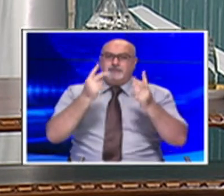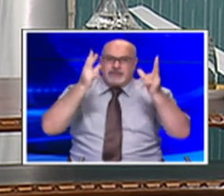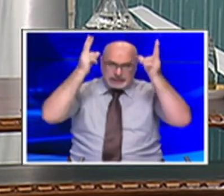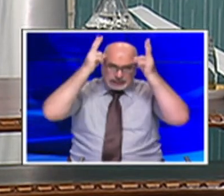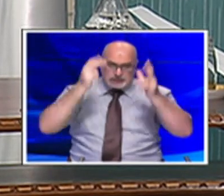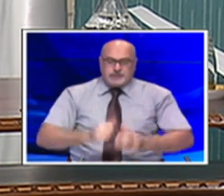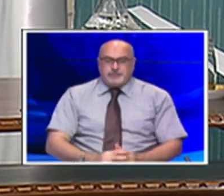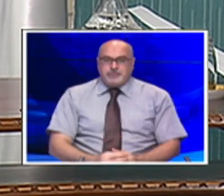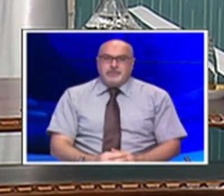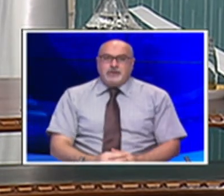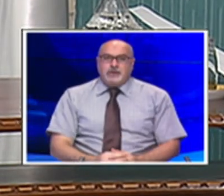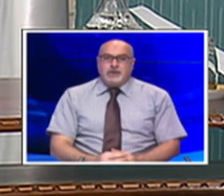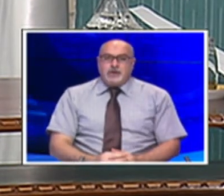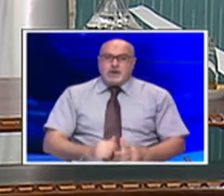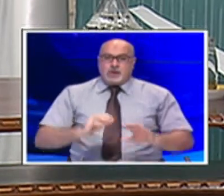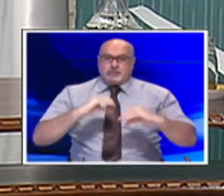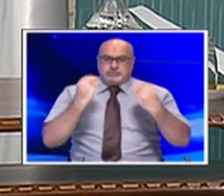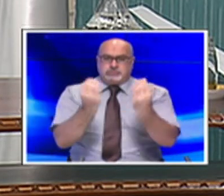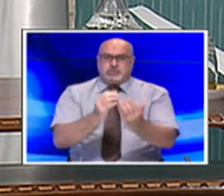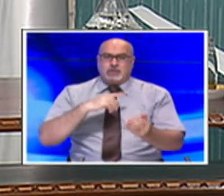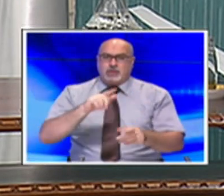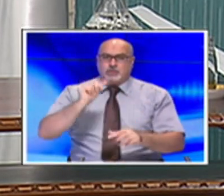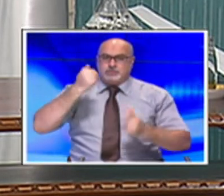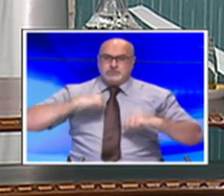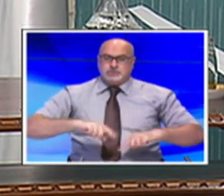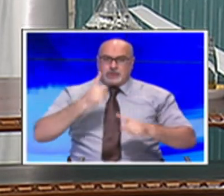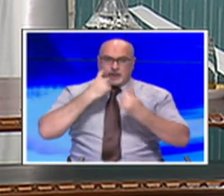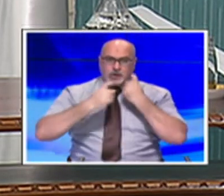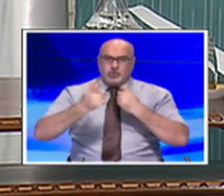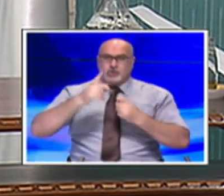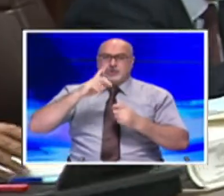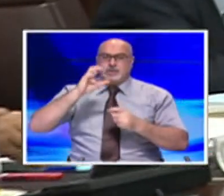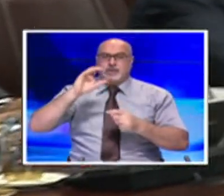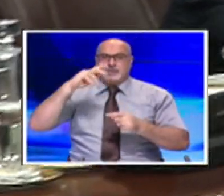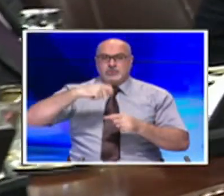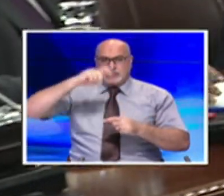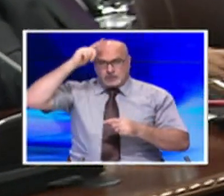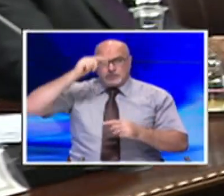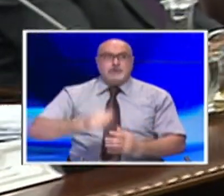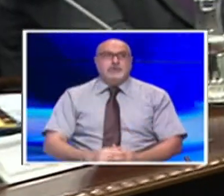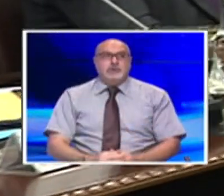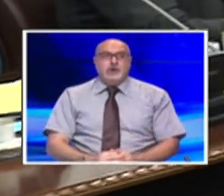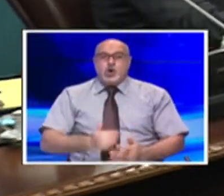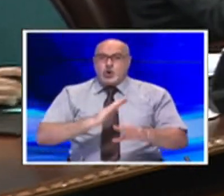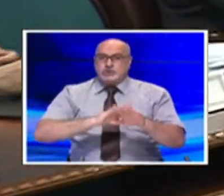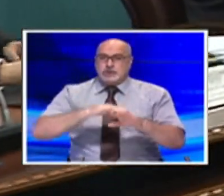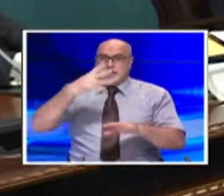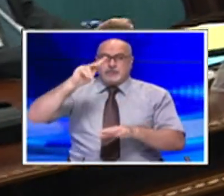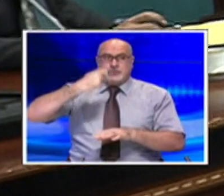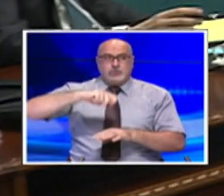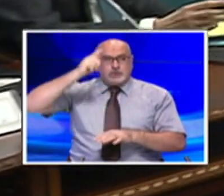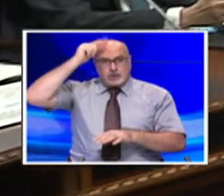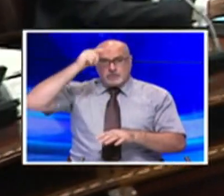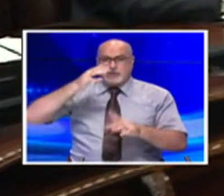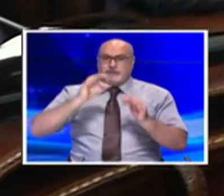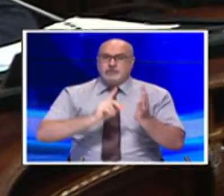العيد. وحضر اللقاء إلى جانب الوزير الأول مدير الديوان برئاسة الجمهورية ومستشار رئيس الجمهورية